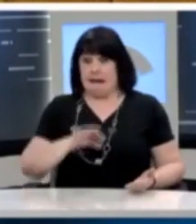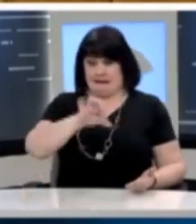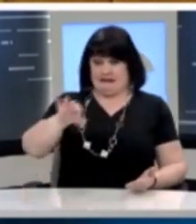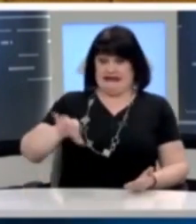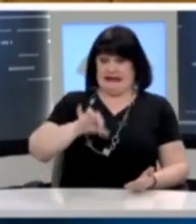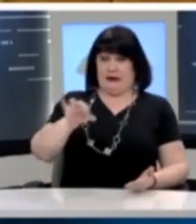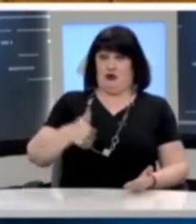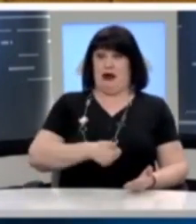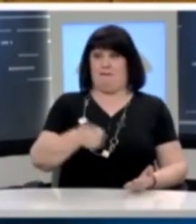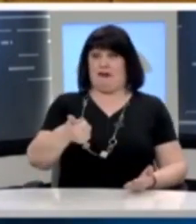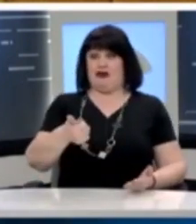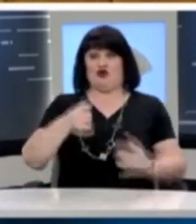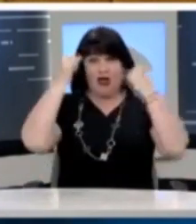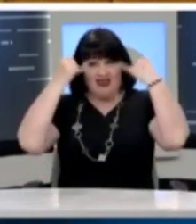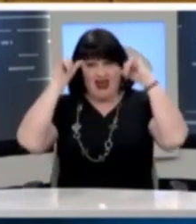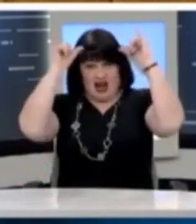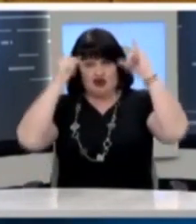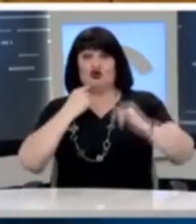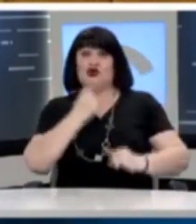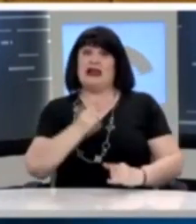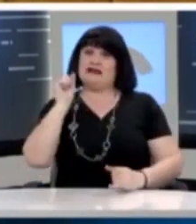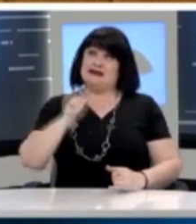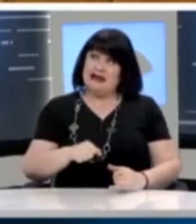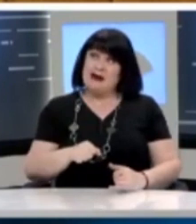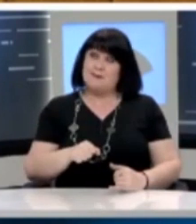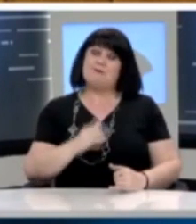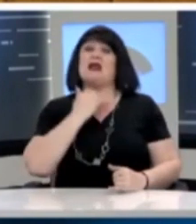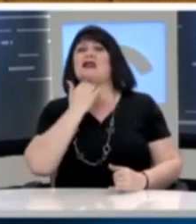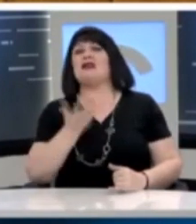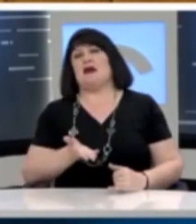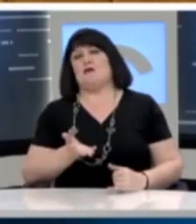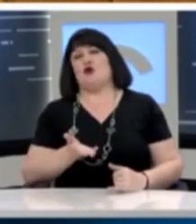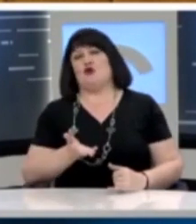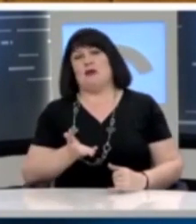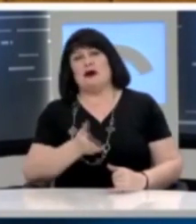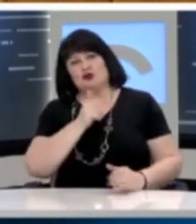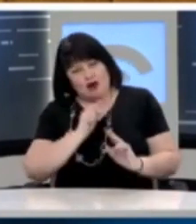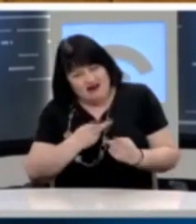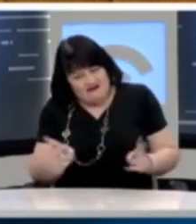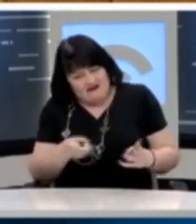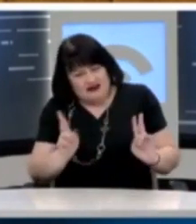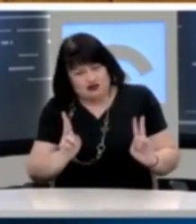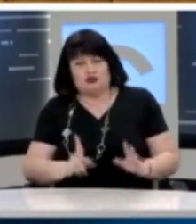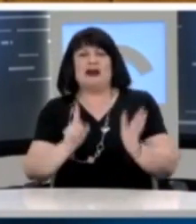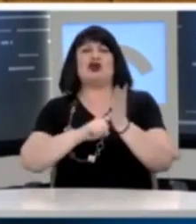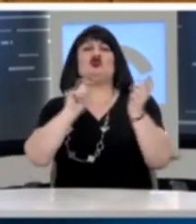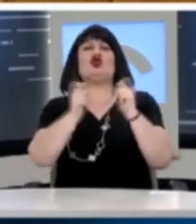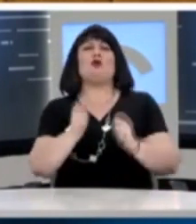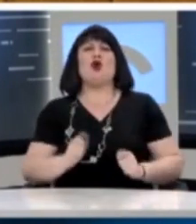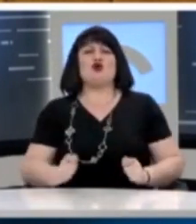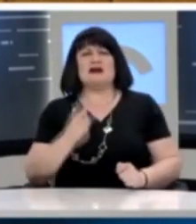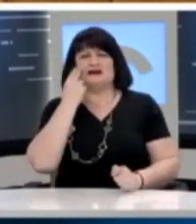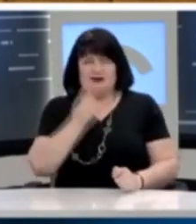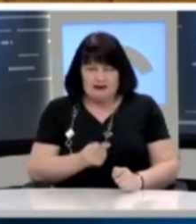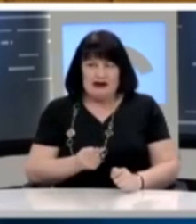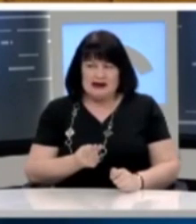ψίχουλα και με θράσους το αποκαλείται παροχές, αυτό δεν μπορεί να είναι ανεκτό. Για τις τροπολογίες,